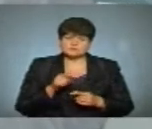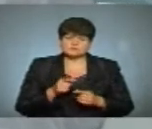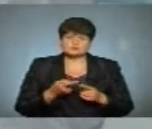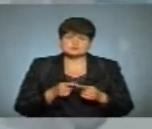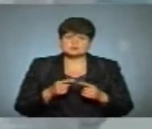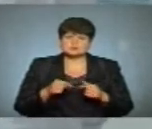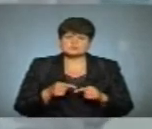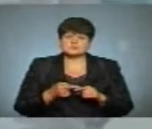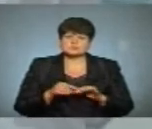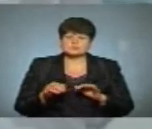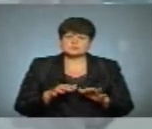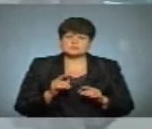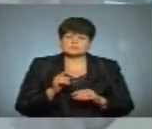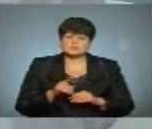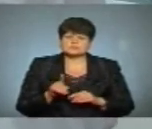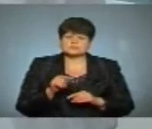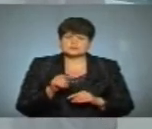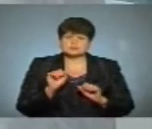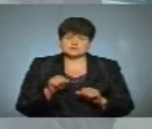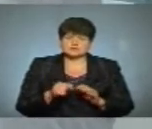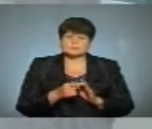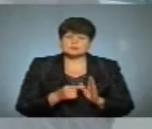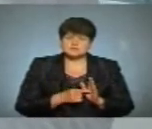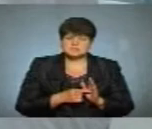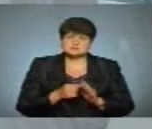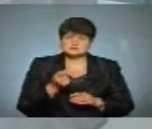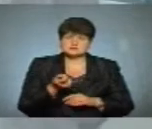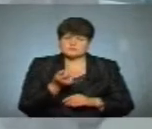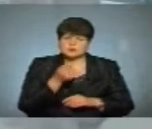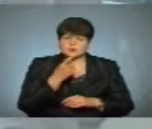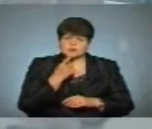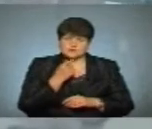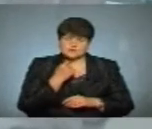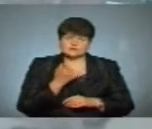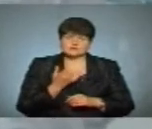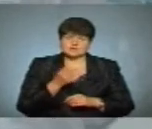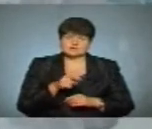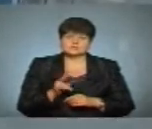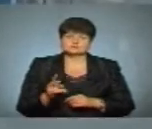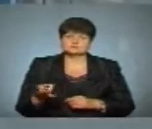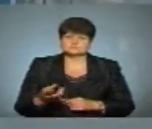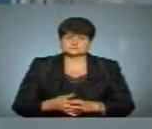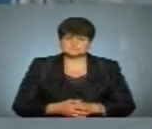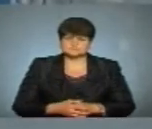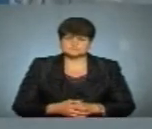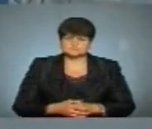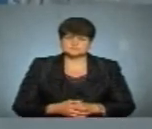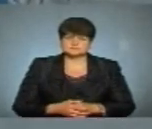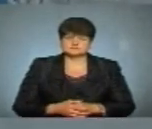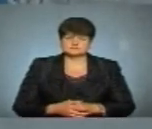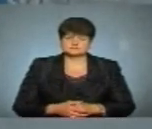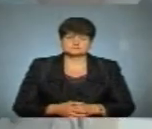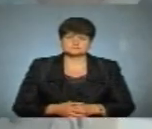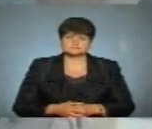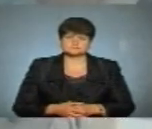організували таку акцію для того, щоб вони могли поділитися крапелькою крові для потребуючих. Світлана Лазорик,